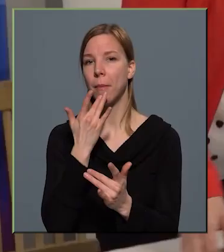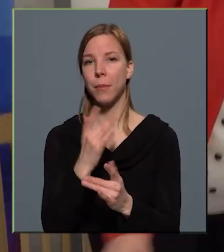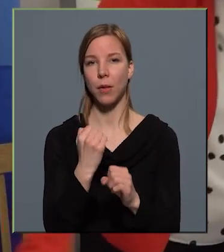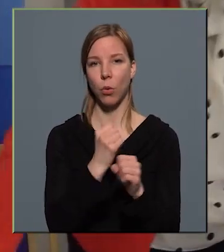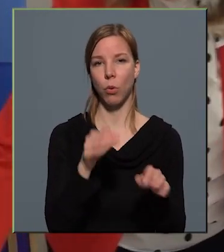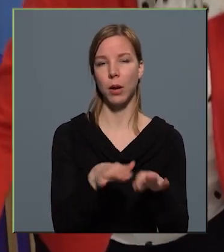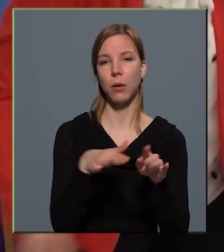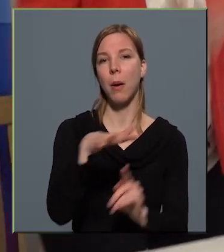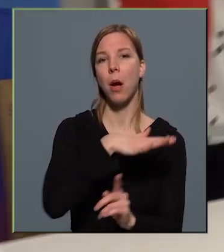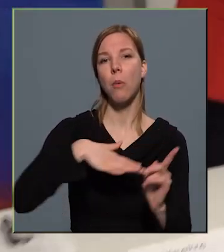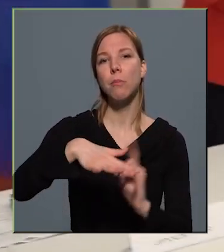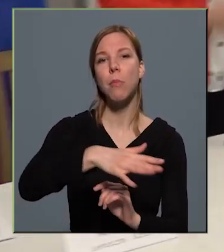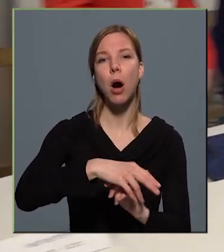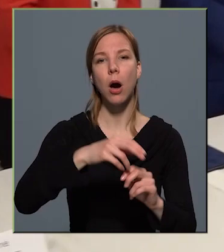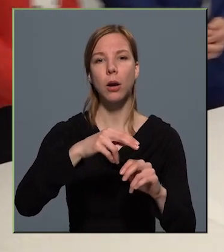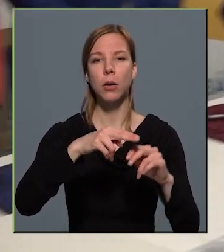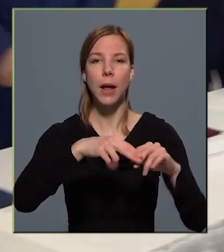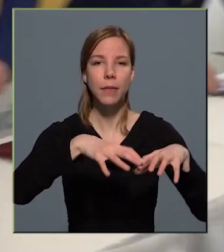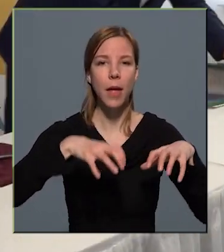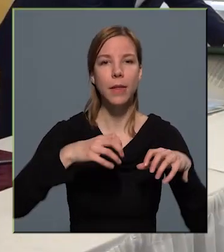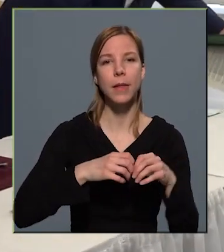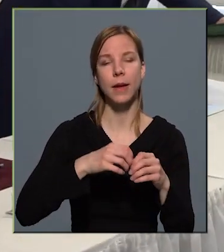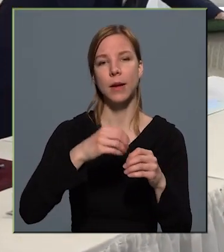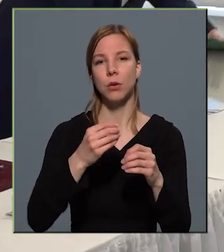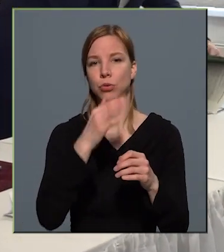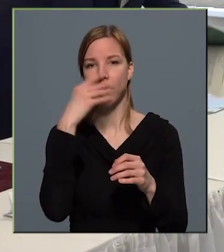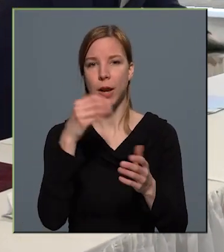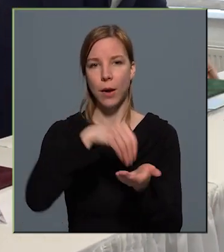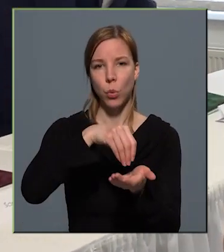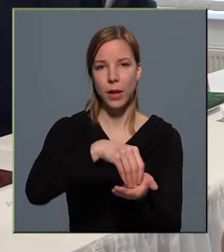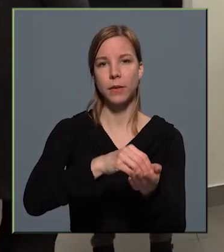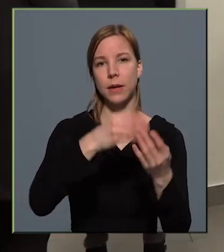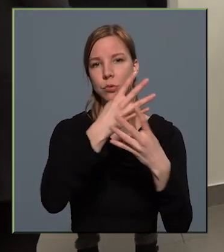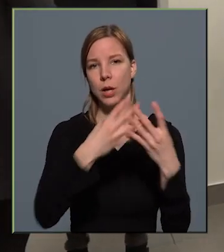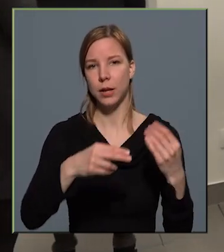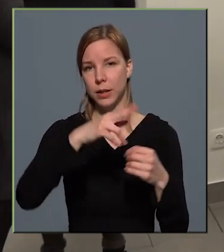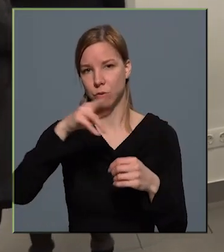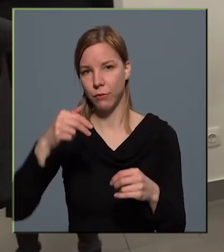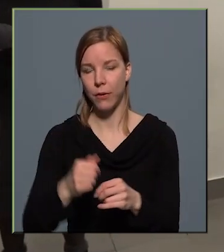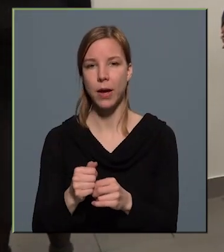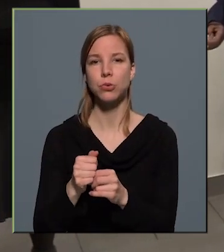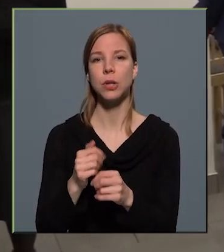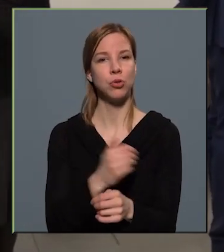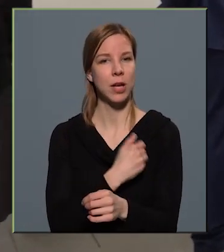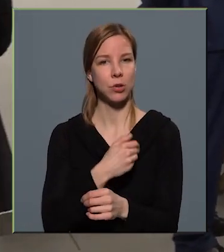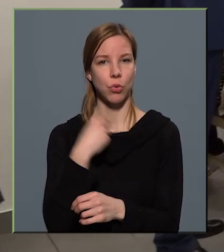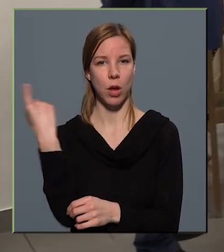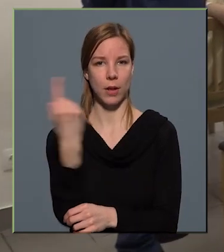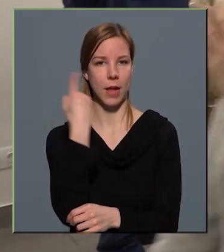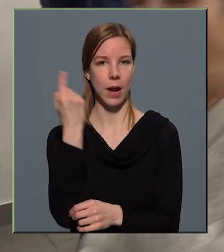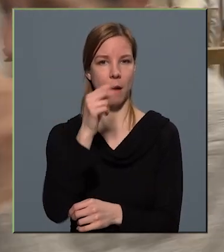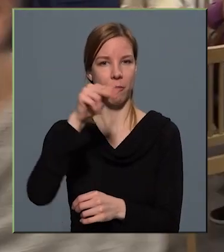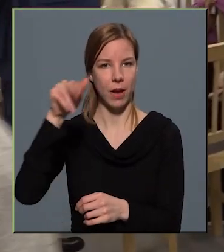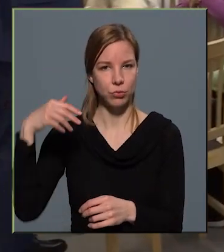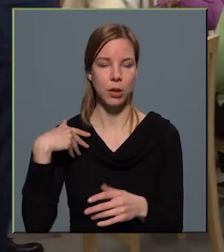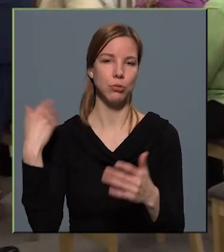rendeztek, virágokat ültettek, kerítést festettek, iskolába osztálytermet festettek, újítottak. Én azt gondolom,